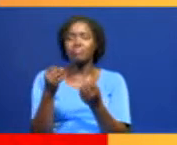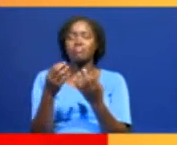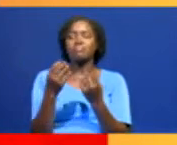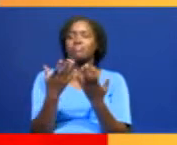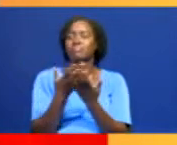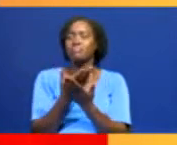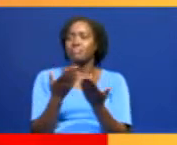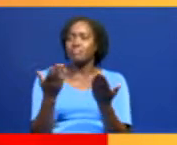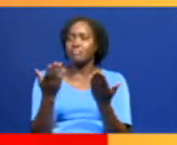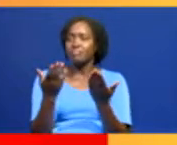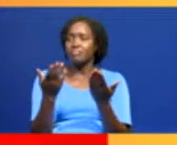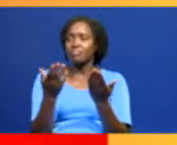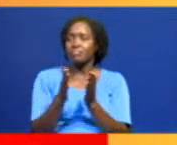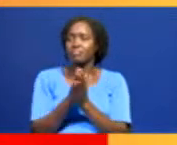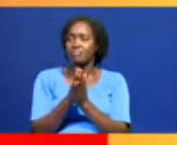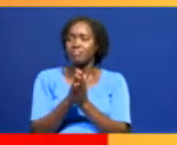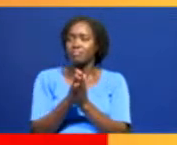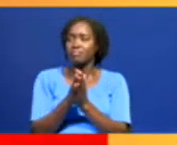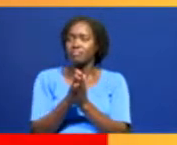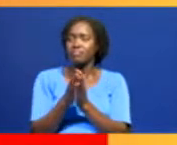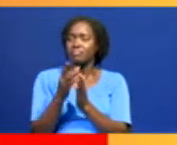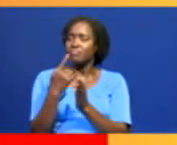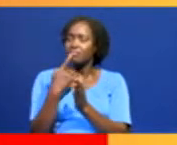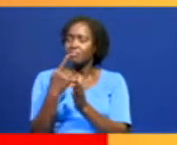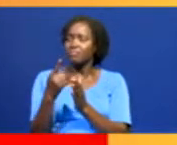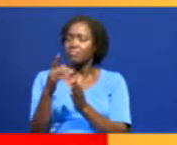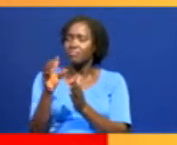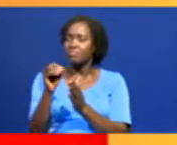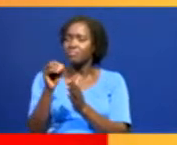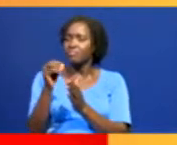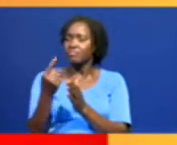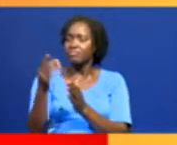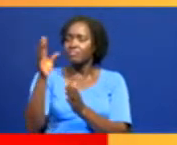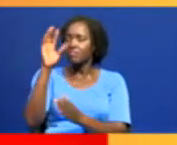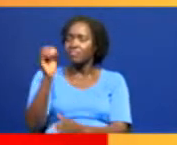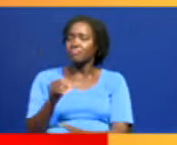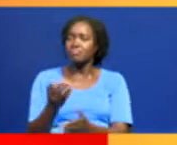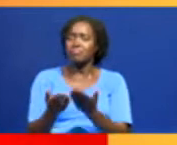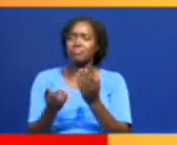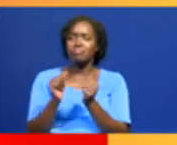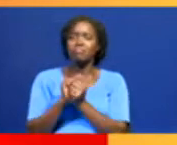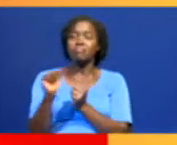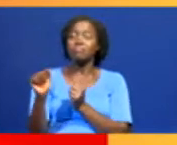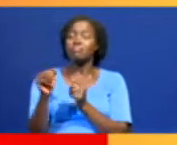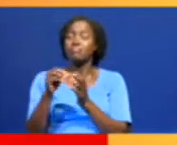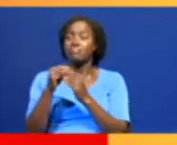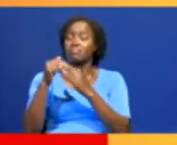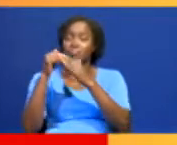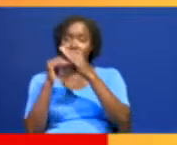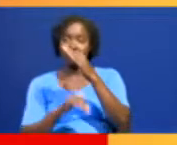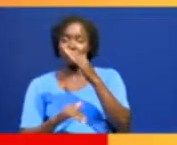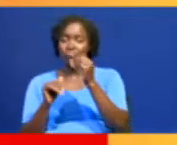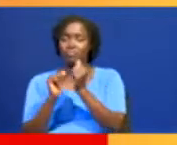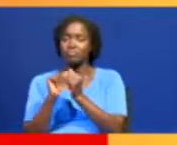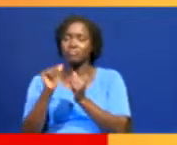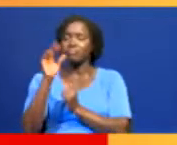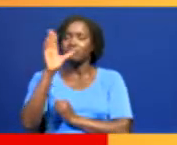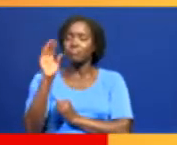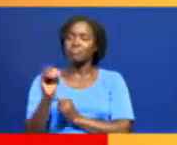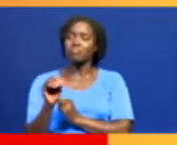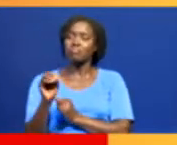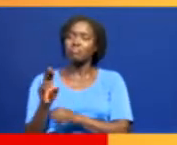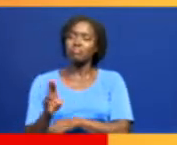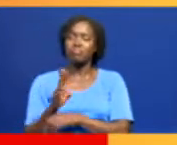sasa, kwa asilimia pesa 100 ambao wanapewa, pengine asilimia 15 ama chini ya 15 ndio inatumika